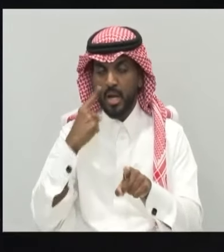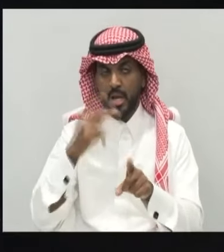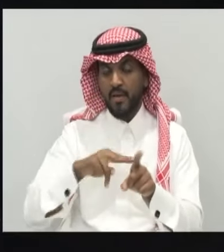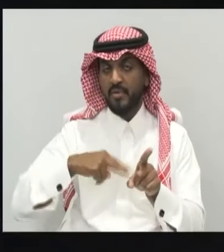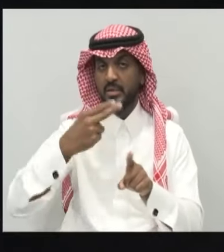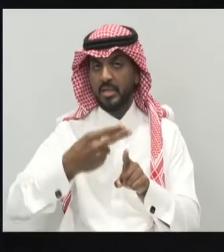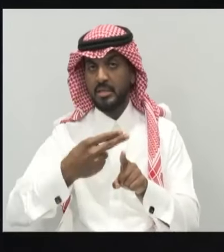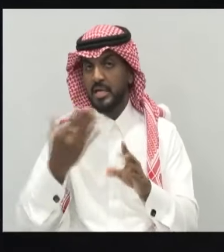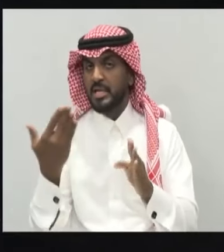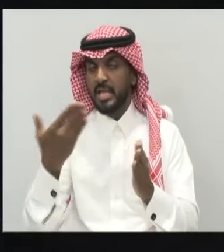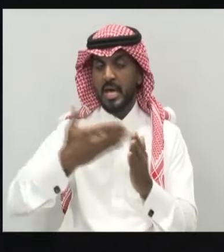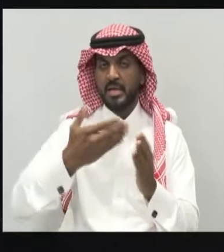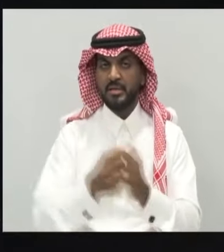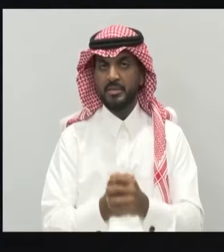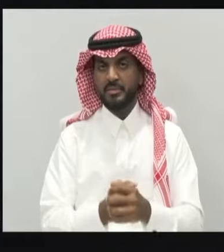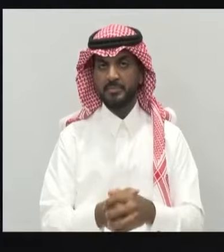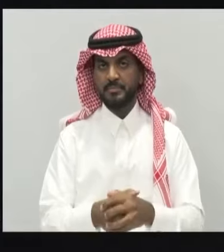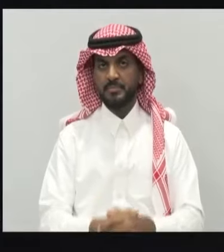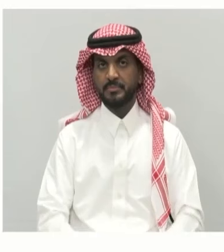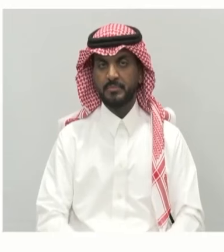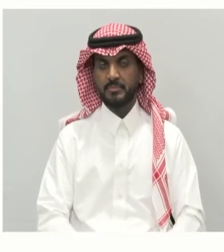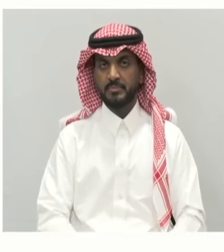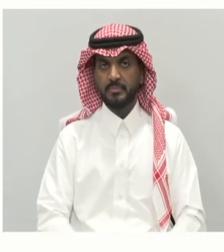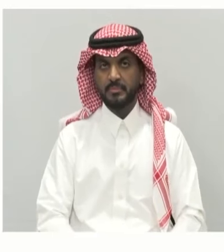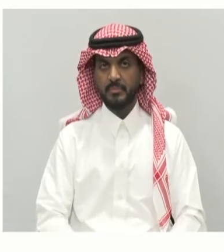الاخرى اين تنتهي تفضلوا يا